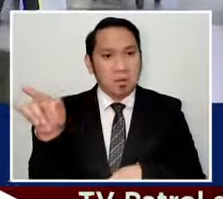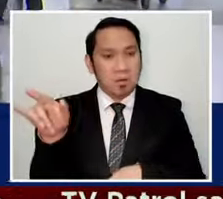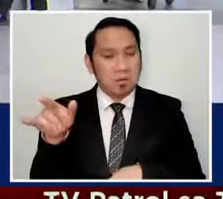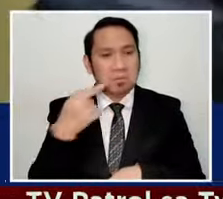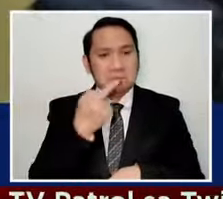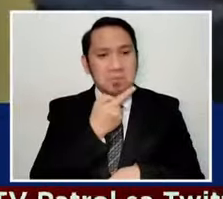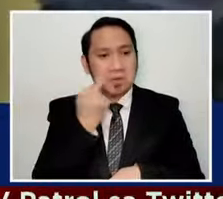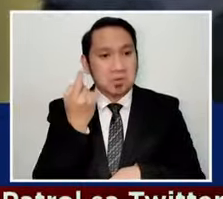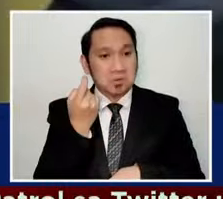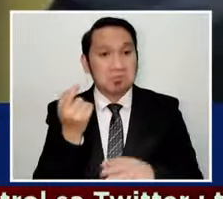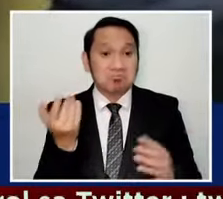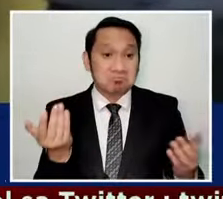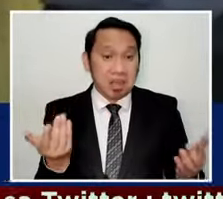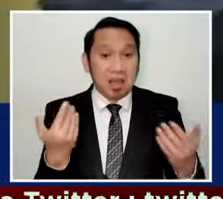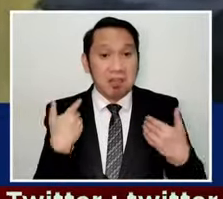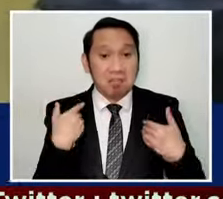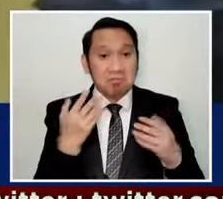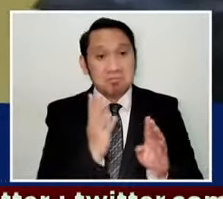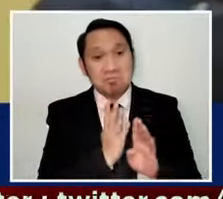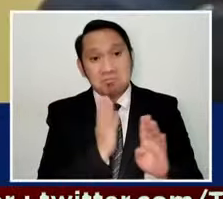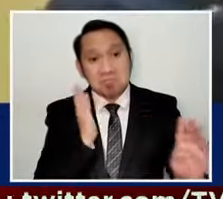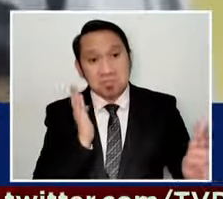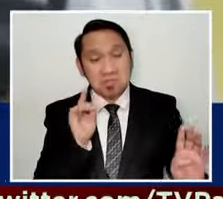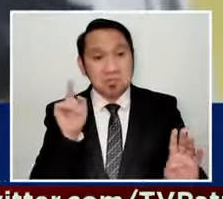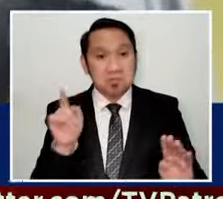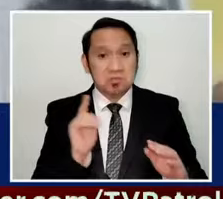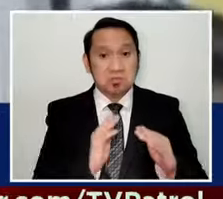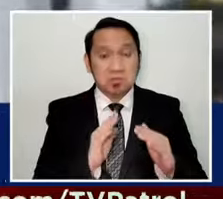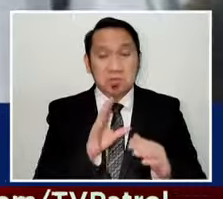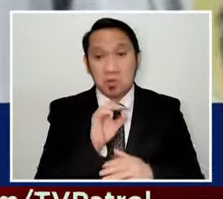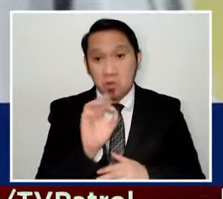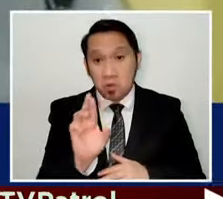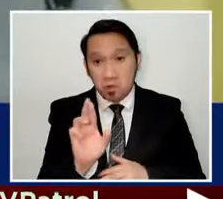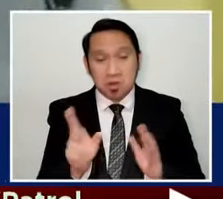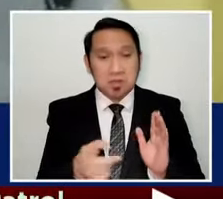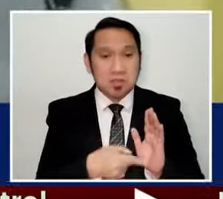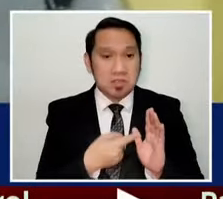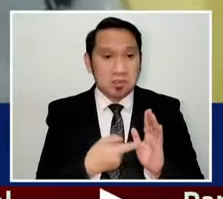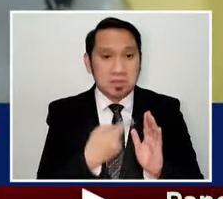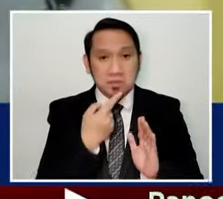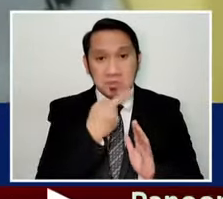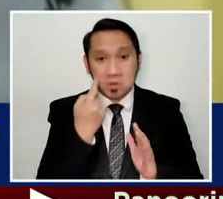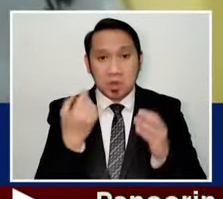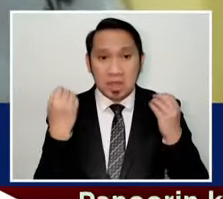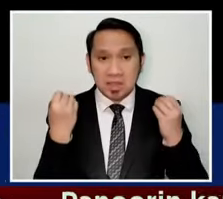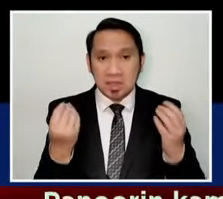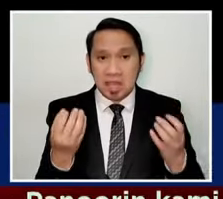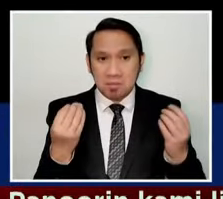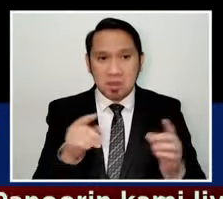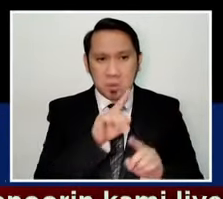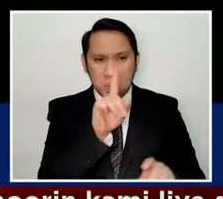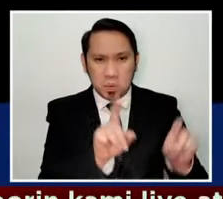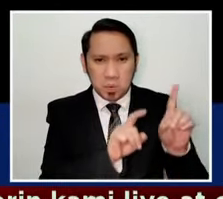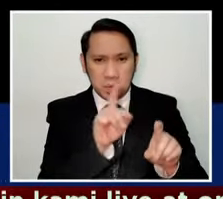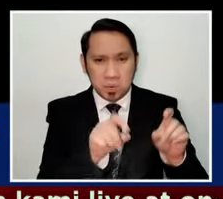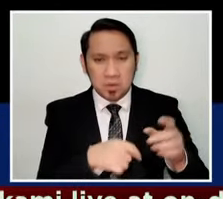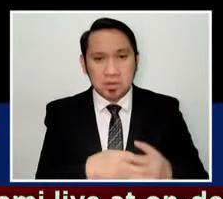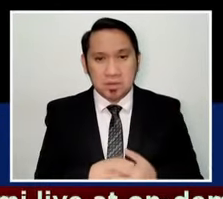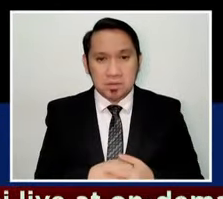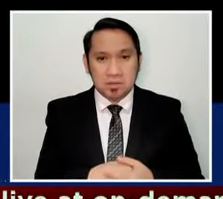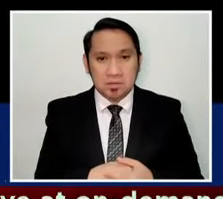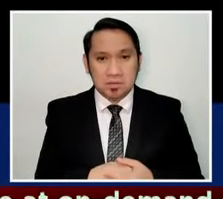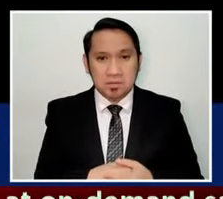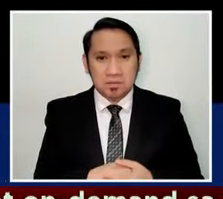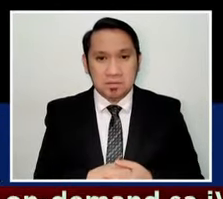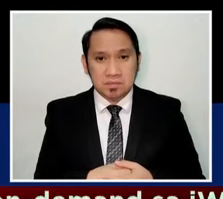pasahero dahil sa haba ng pila sa immigration o kaya naman dahil napakarami umanong tanong. Immigration